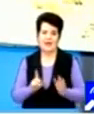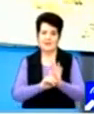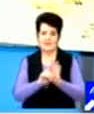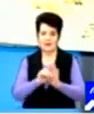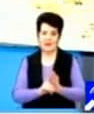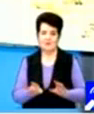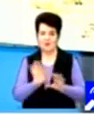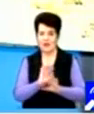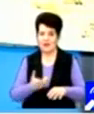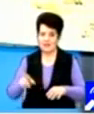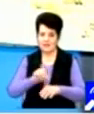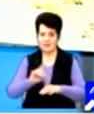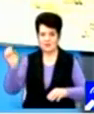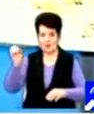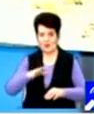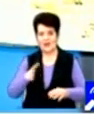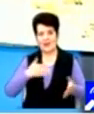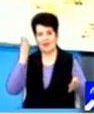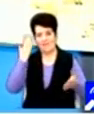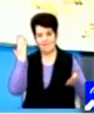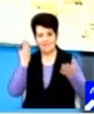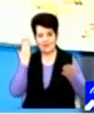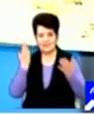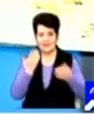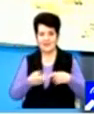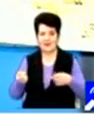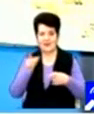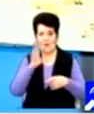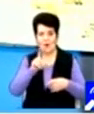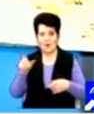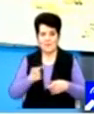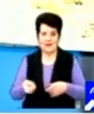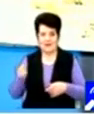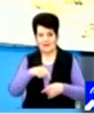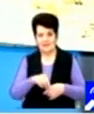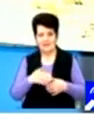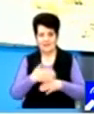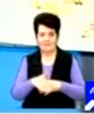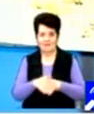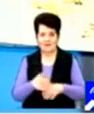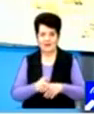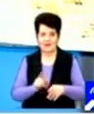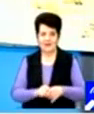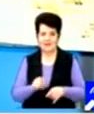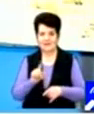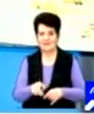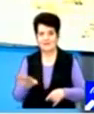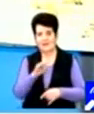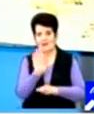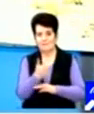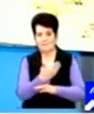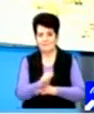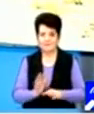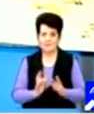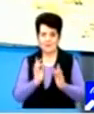Temperaturile generoase și soarele vesel au scos oamenii din case. Mulți au profitat de timpul frumos pentru a invada parcurile